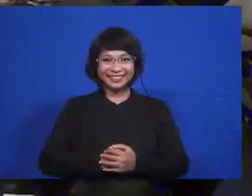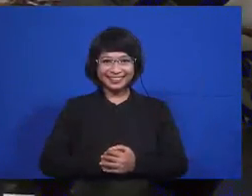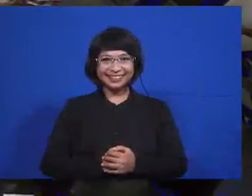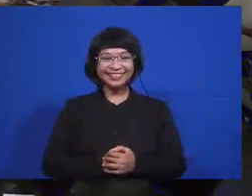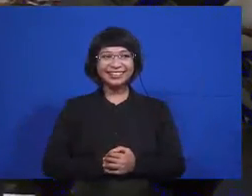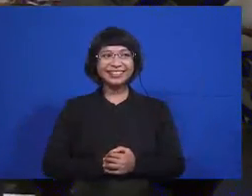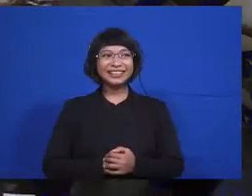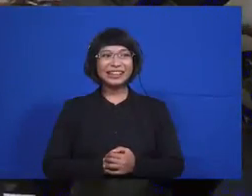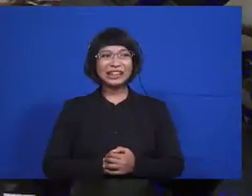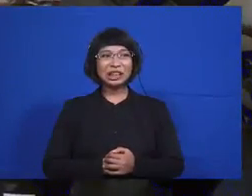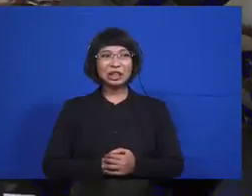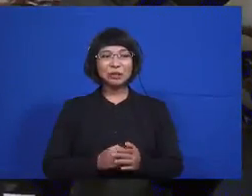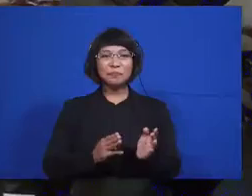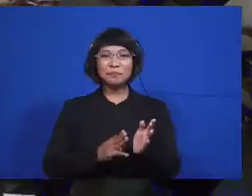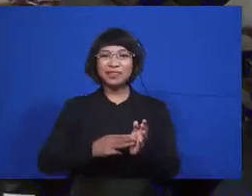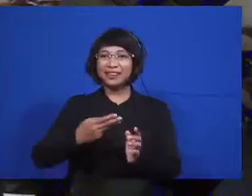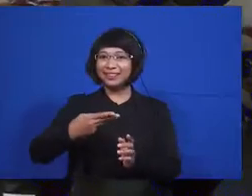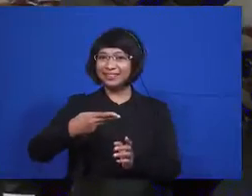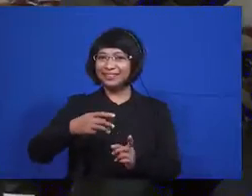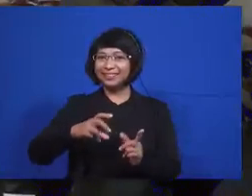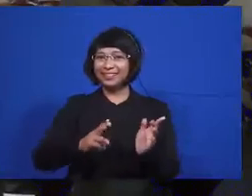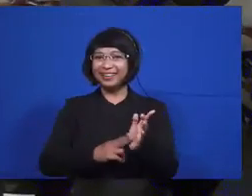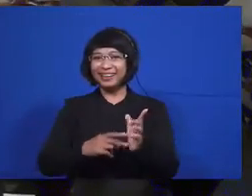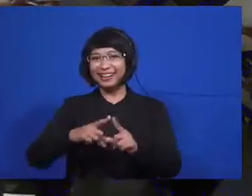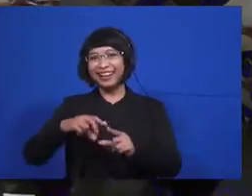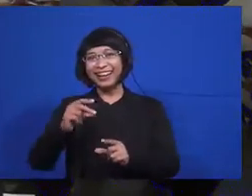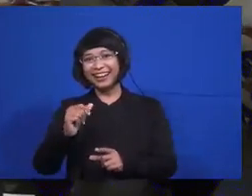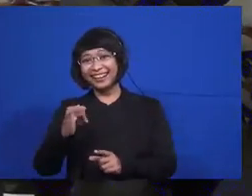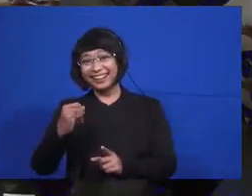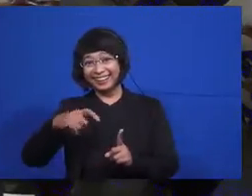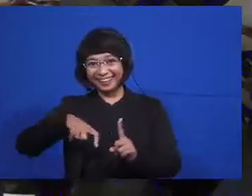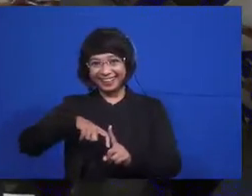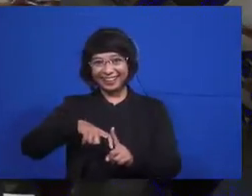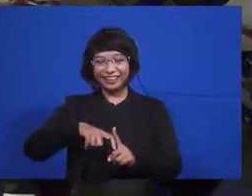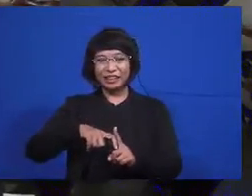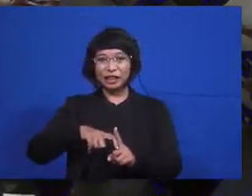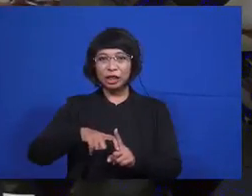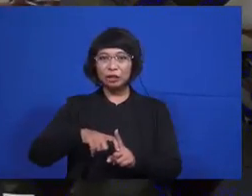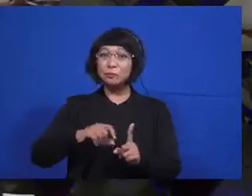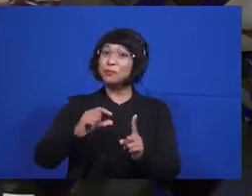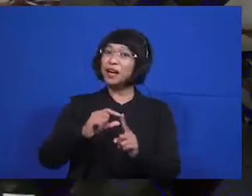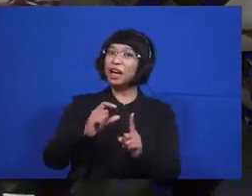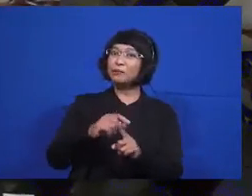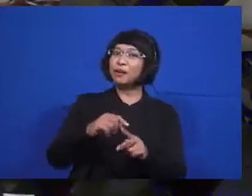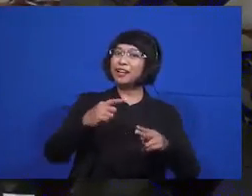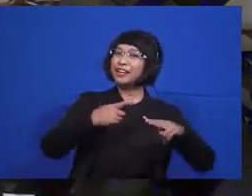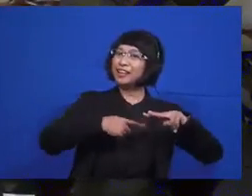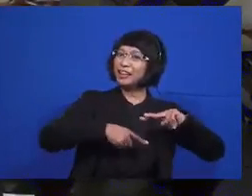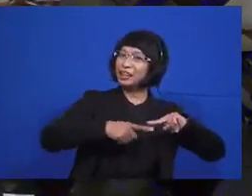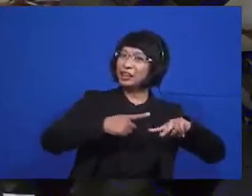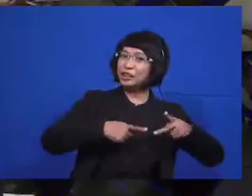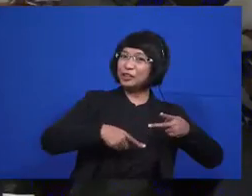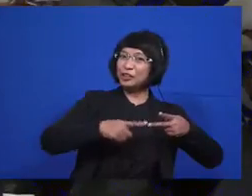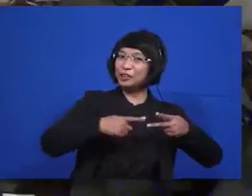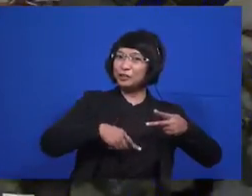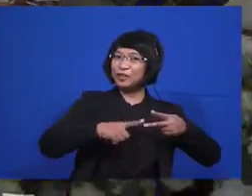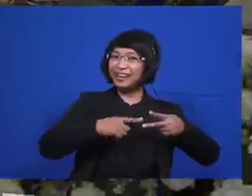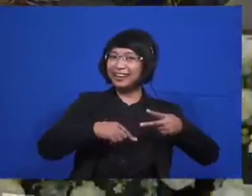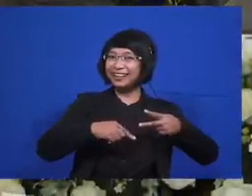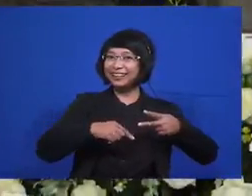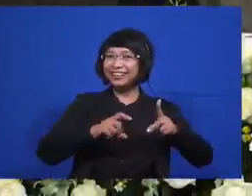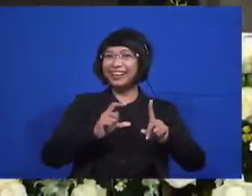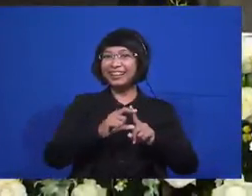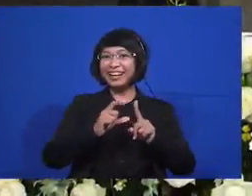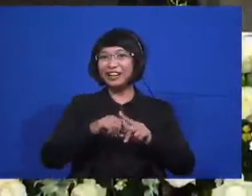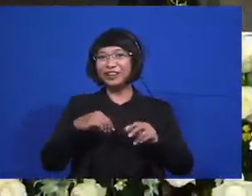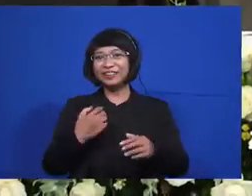Iya, menarik sekali kalau kita menggali pengalaman kedua diakon kita ini yang sungguh-sungguh mendalam dan